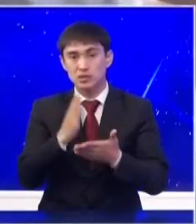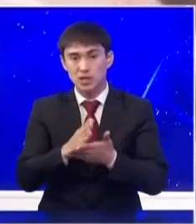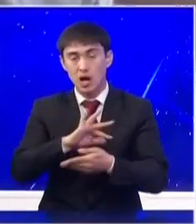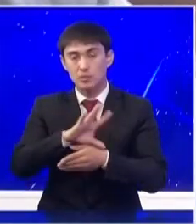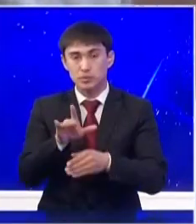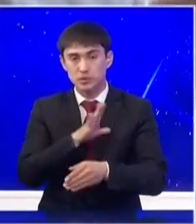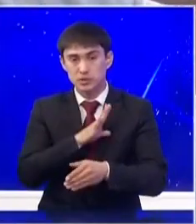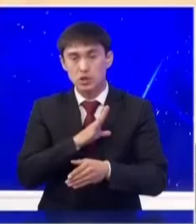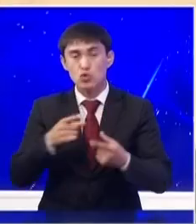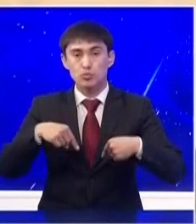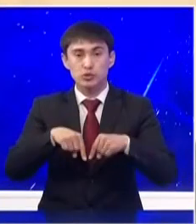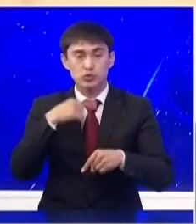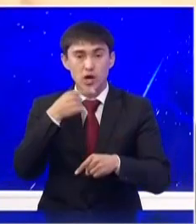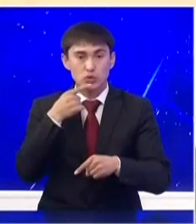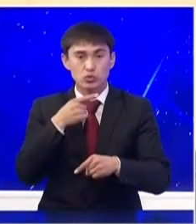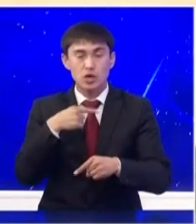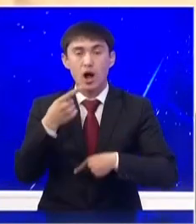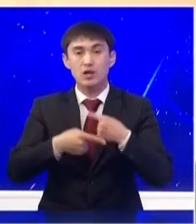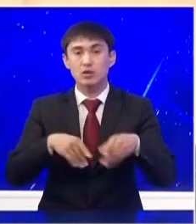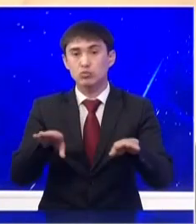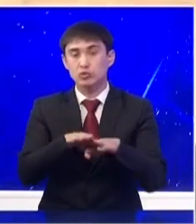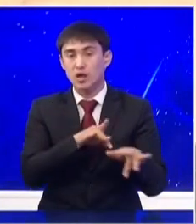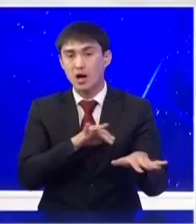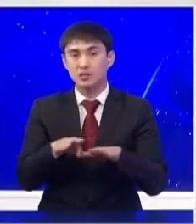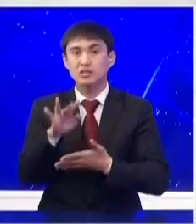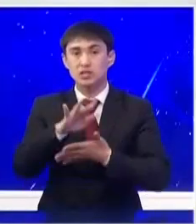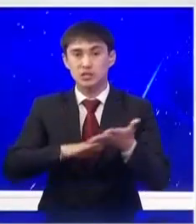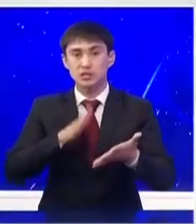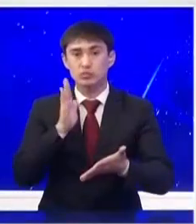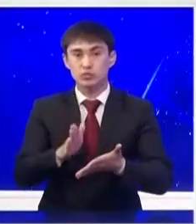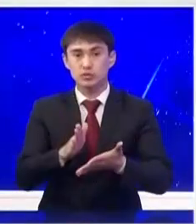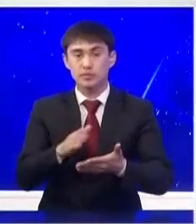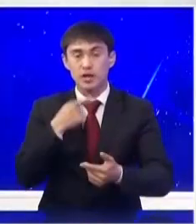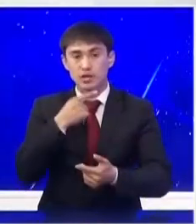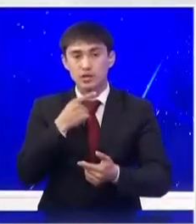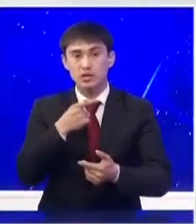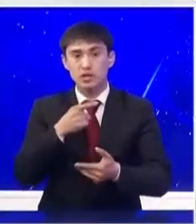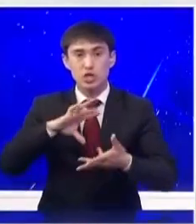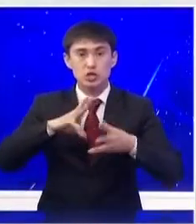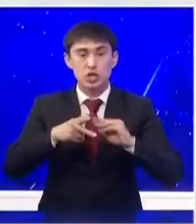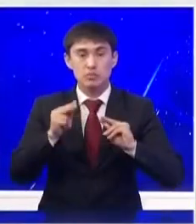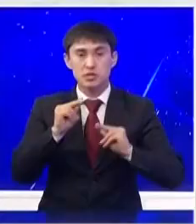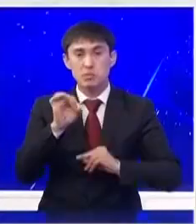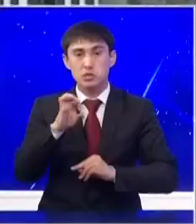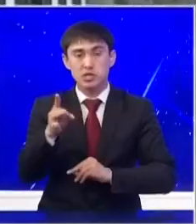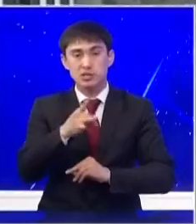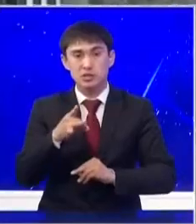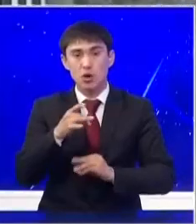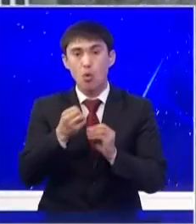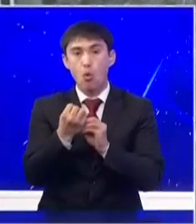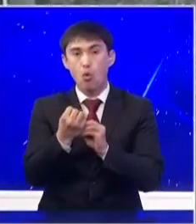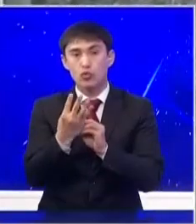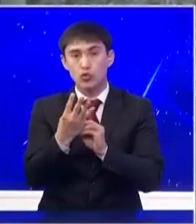қамтылыпты. Ұйымдастырушылардың айтуынша алда мұндай акциялар жалғасын табады. Айта кетейік, жалпы Еңбекшіқазақта 14